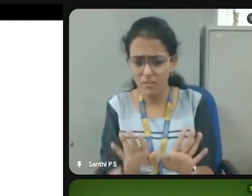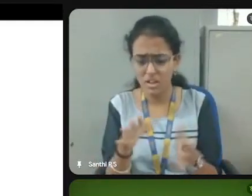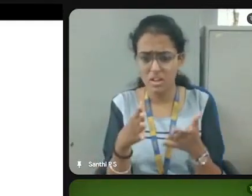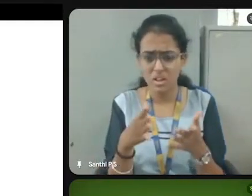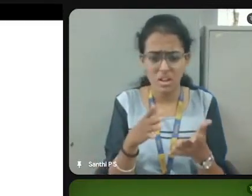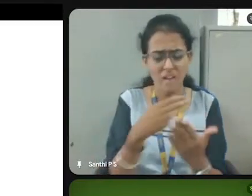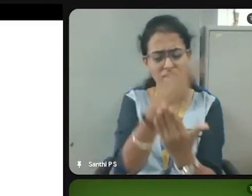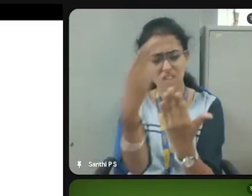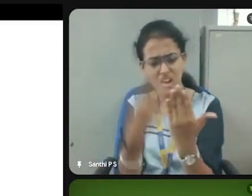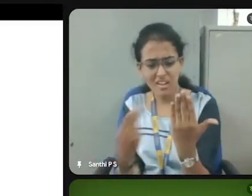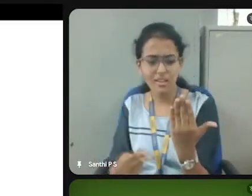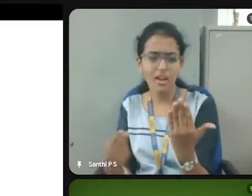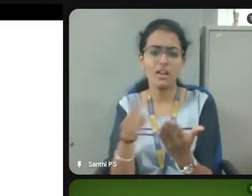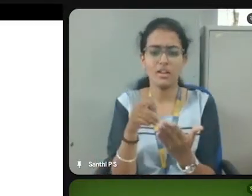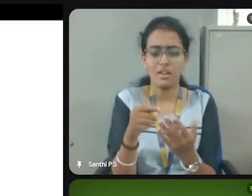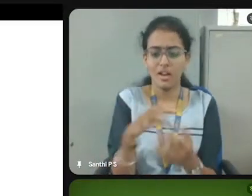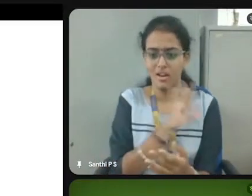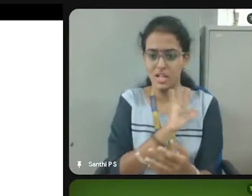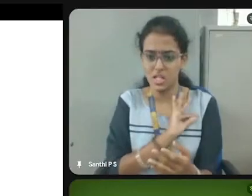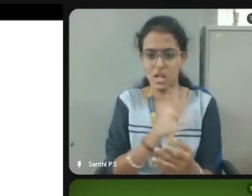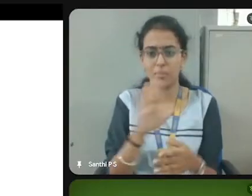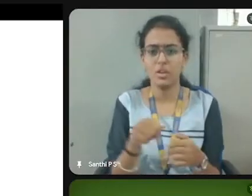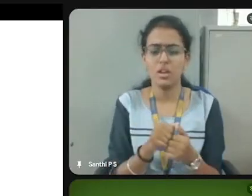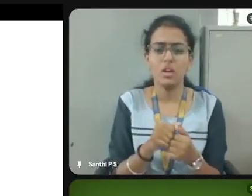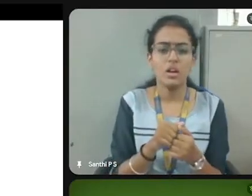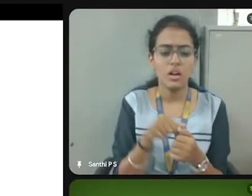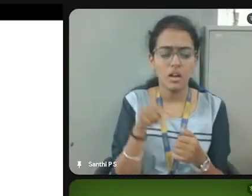കൂടുതലും വരയ്ക്കാനൊക്കെയാണ് താല്പര്യം. അപ്പം